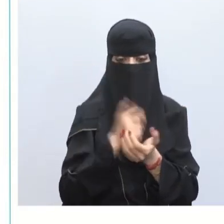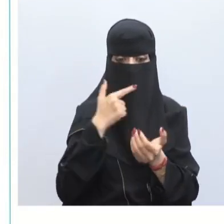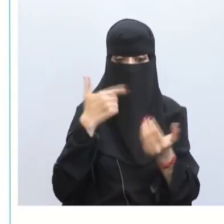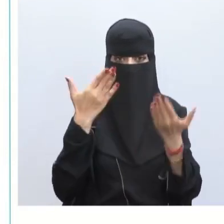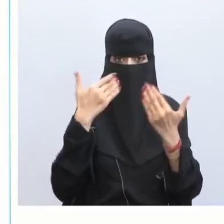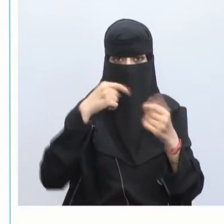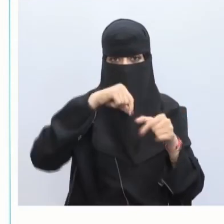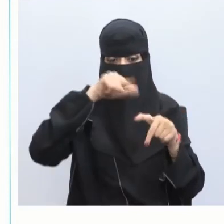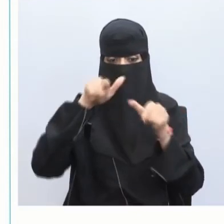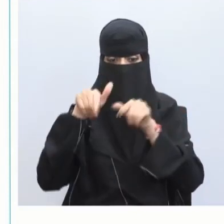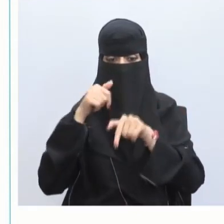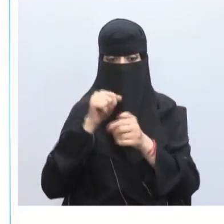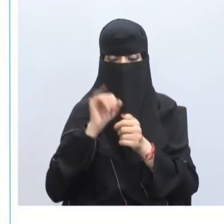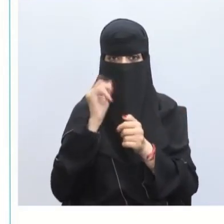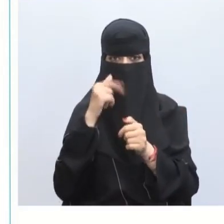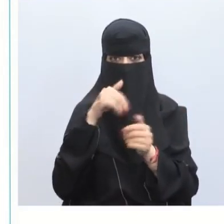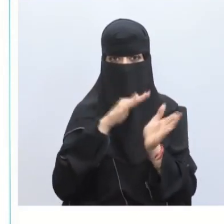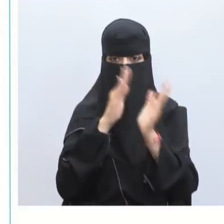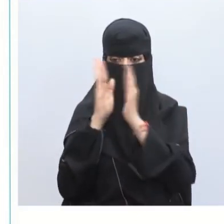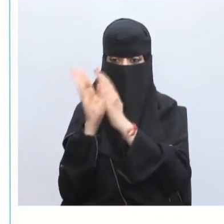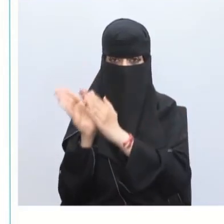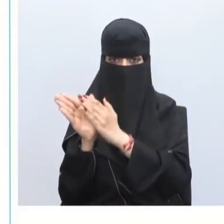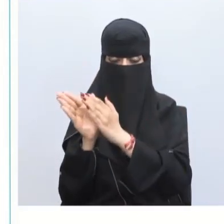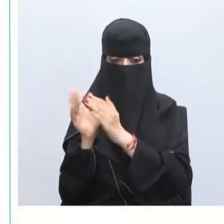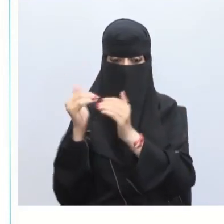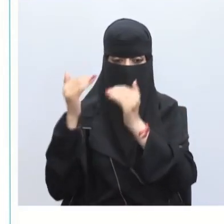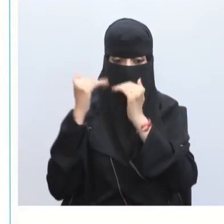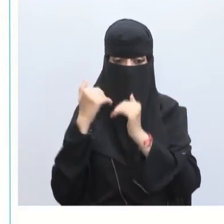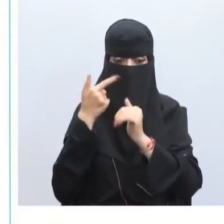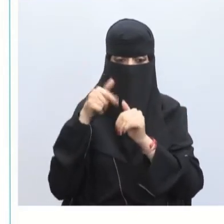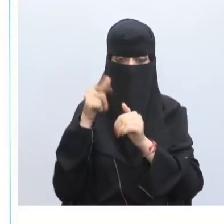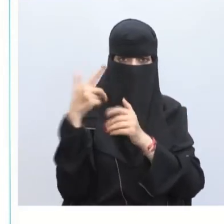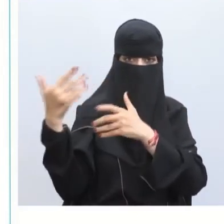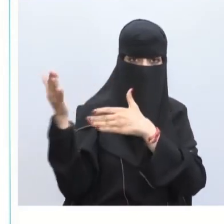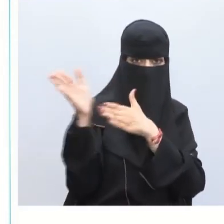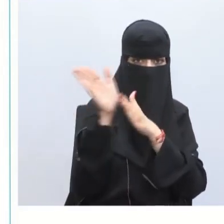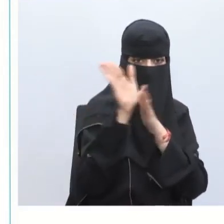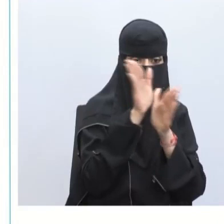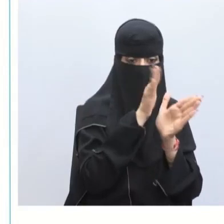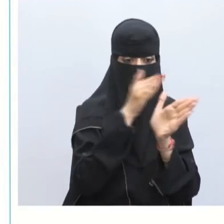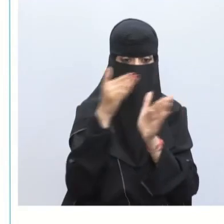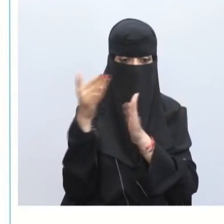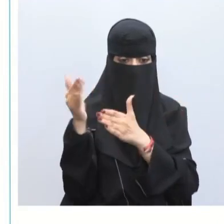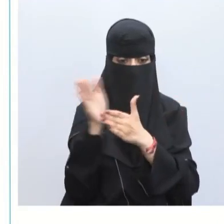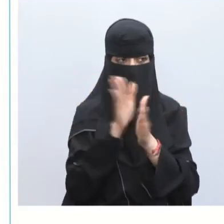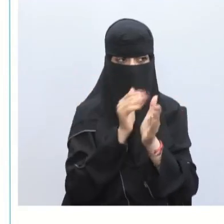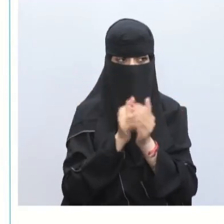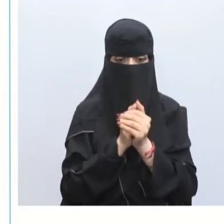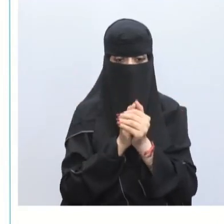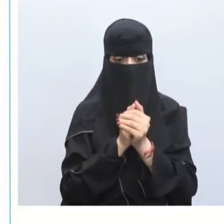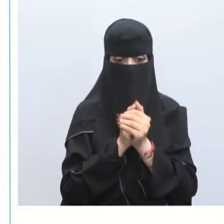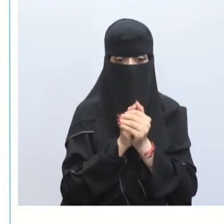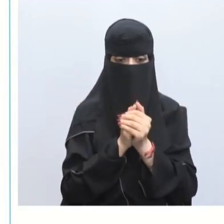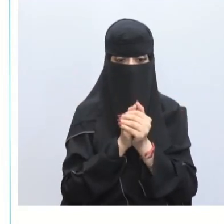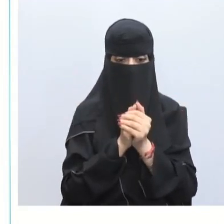الحاله المناخيه من جهه الاتيه منها في الرياح تنقل الرياح الحاله المناخيه